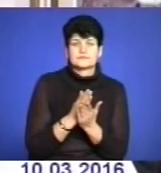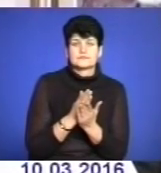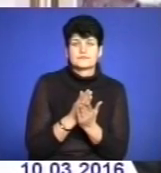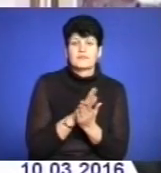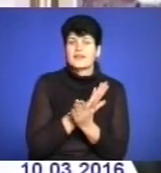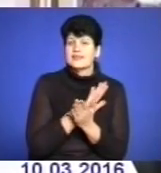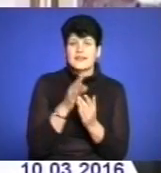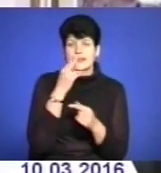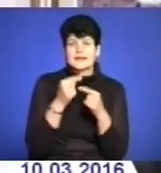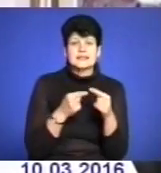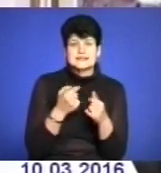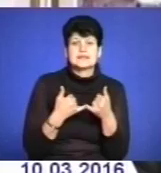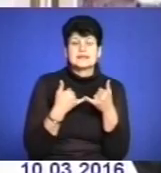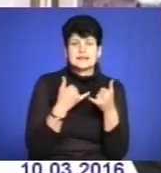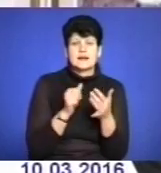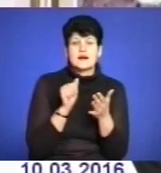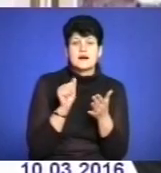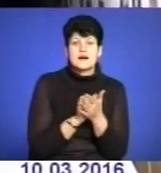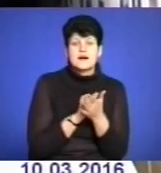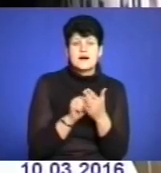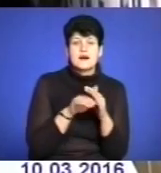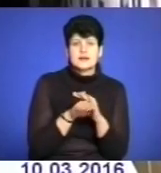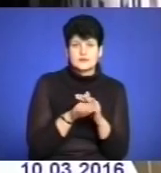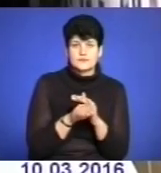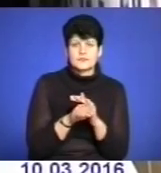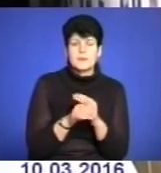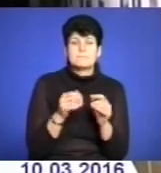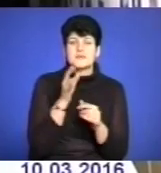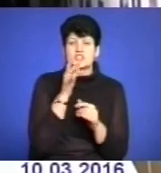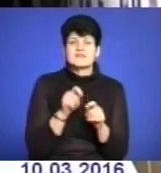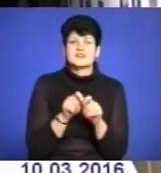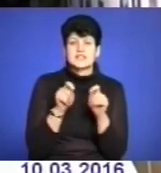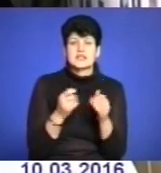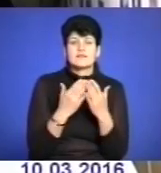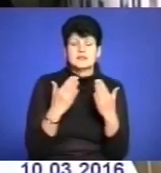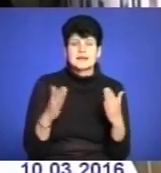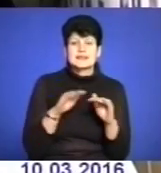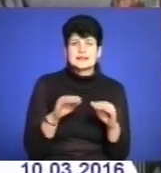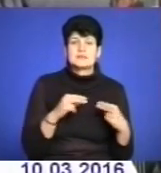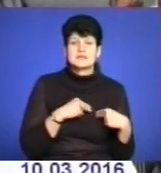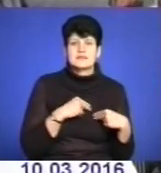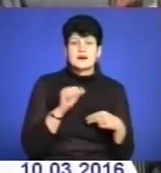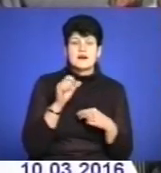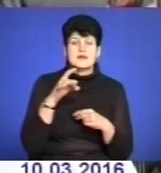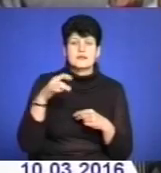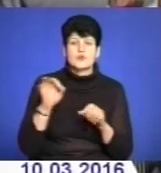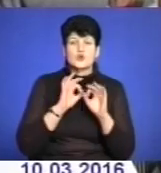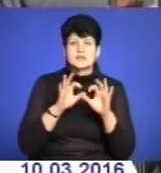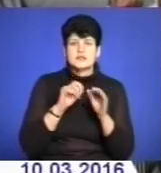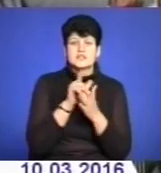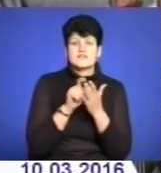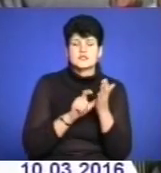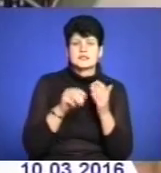скажімо, традиційний для архіву, тому що сьогодні є читання. Під час відкриття виставки діти працівників архіву розказували вірші